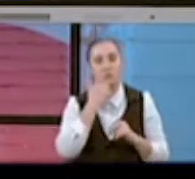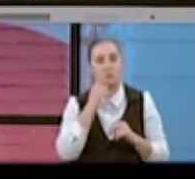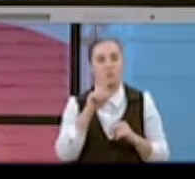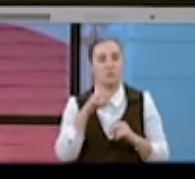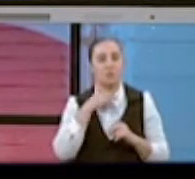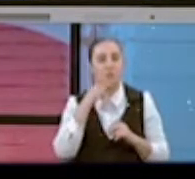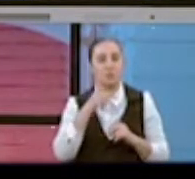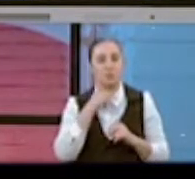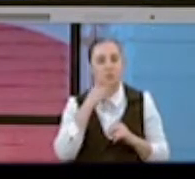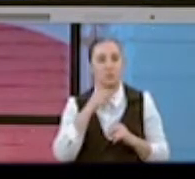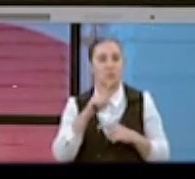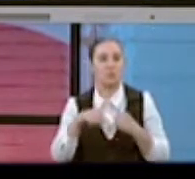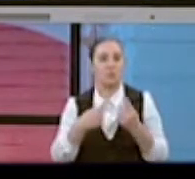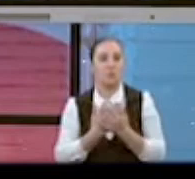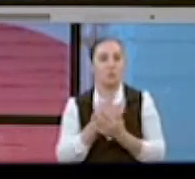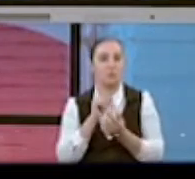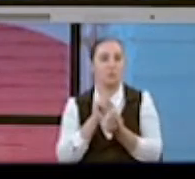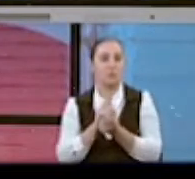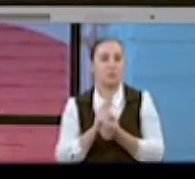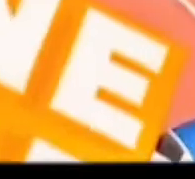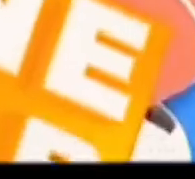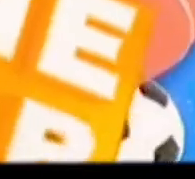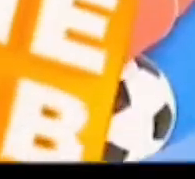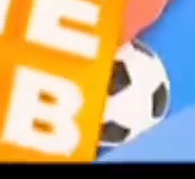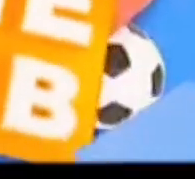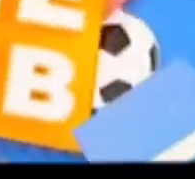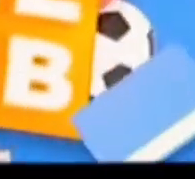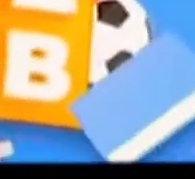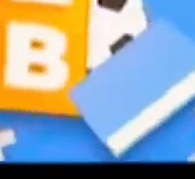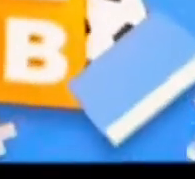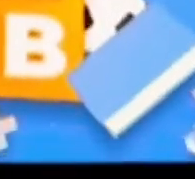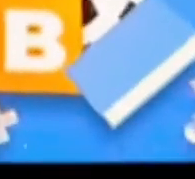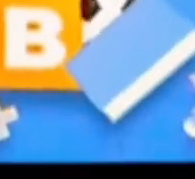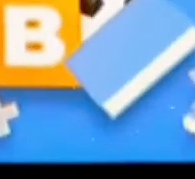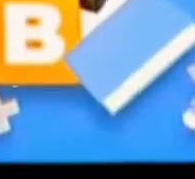вам за внимание. До новых встреч!